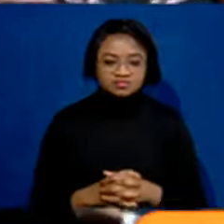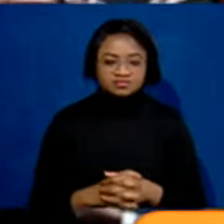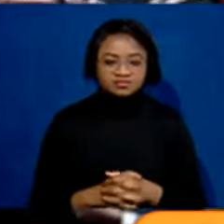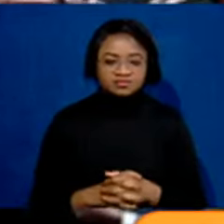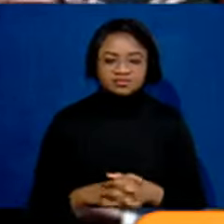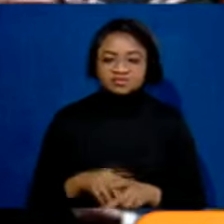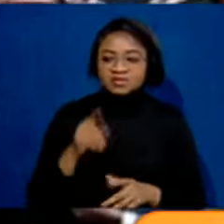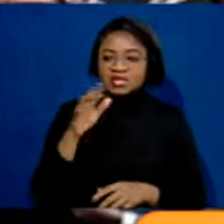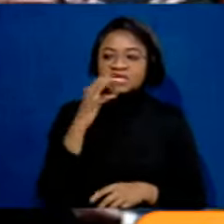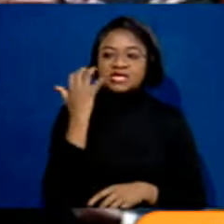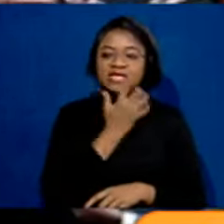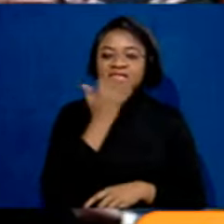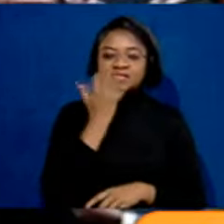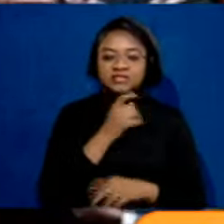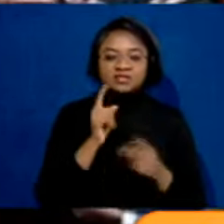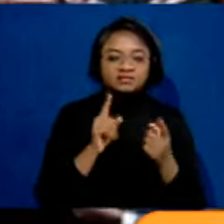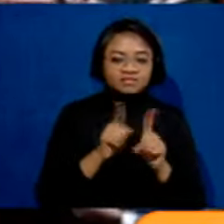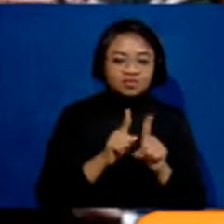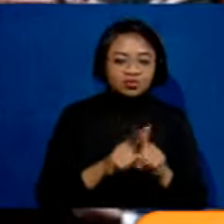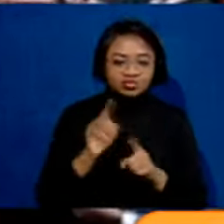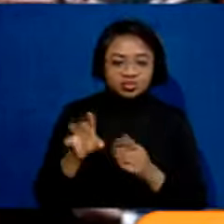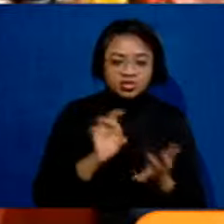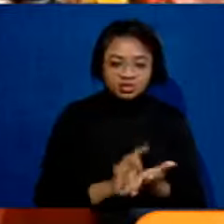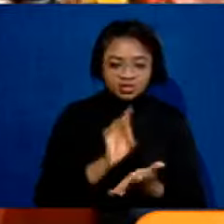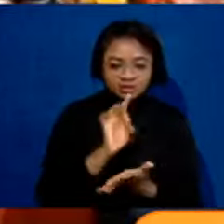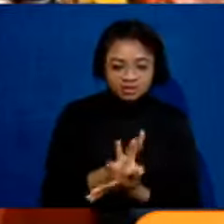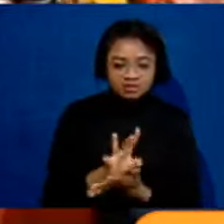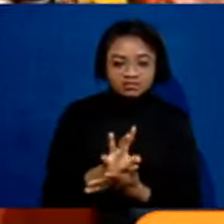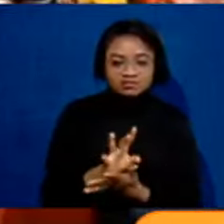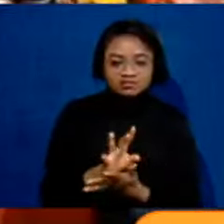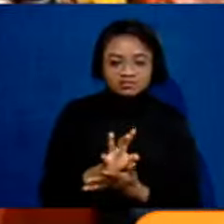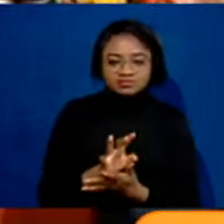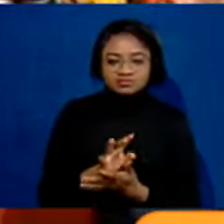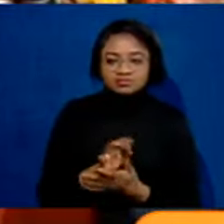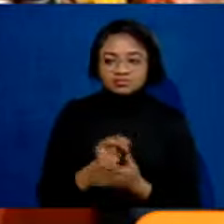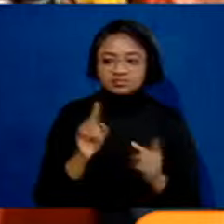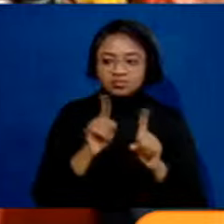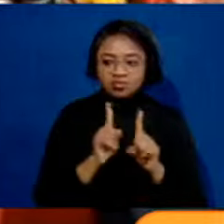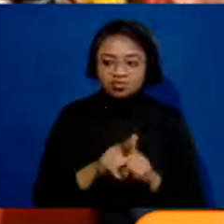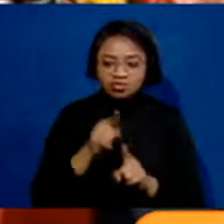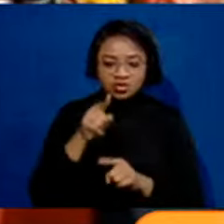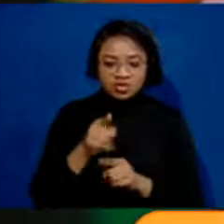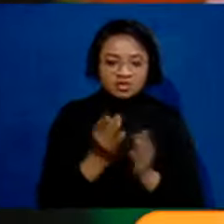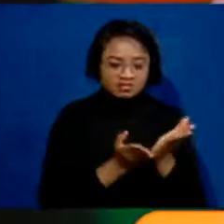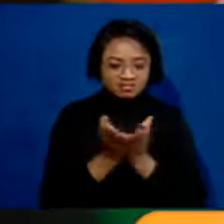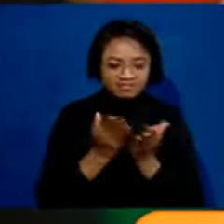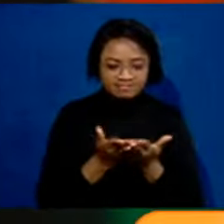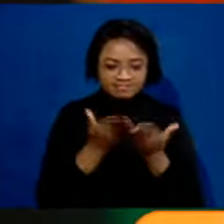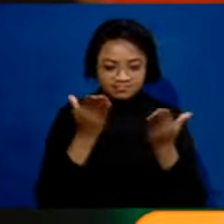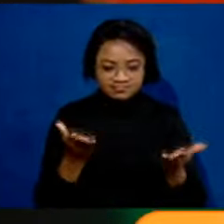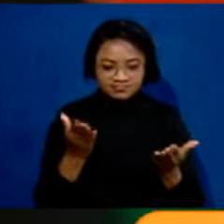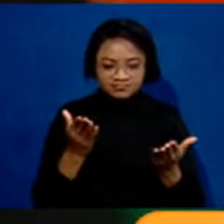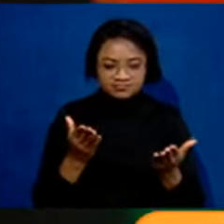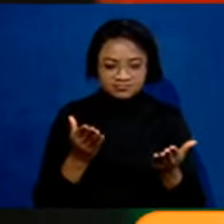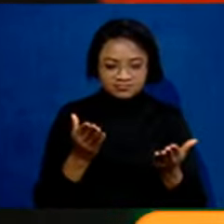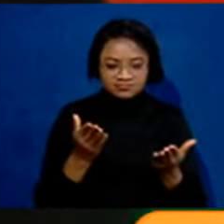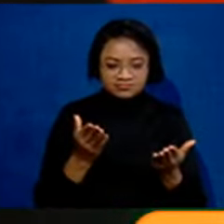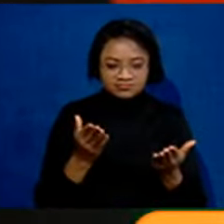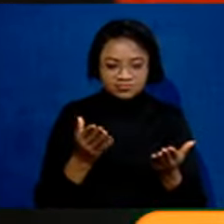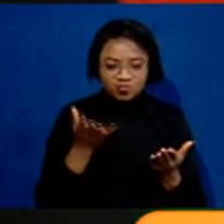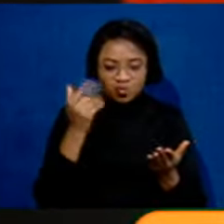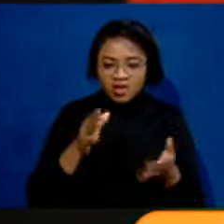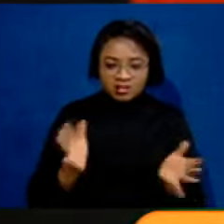Rigathi alituhumiwa kwa ufisadi, kutomheshimu rais, kuihujumu serikali na kuendeleza siasa za mgawanyiko na